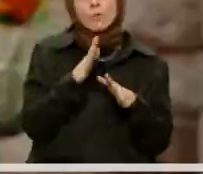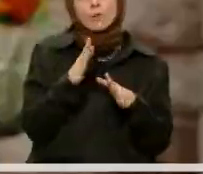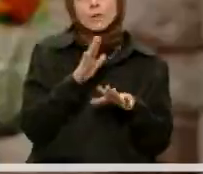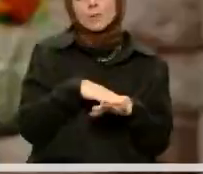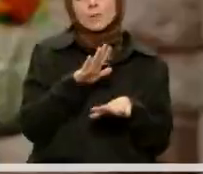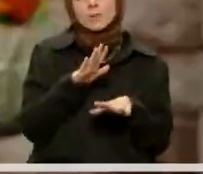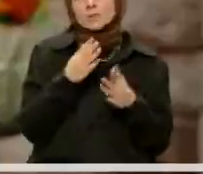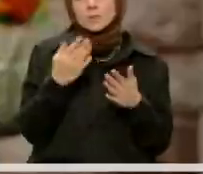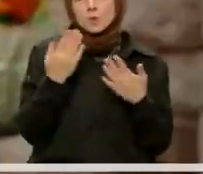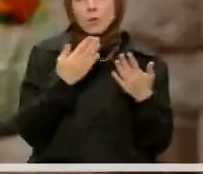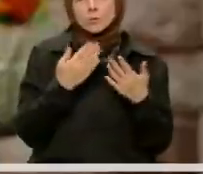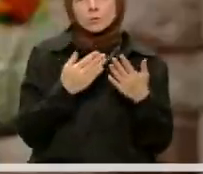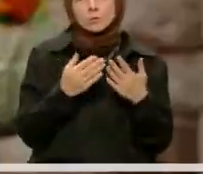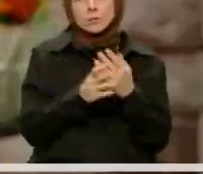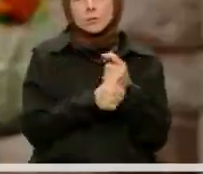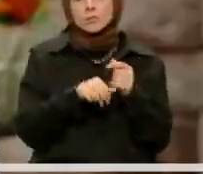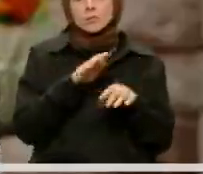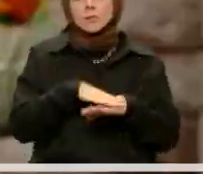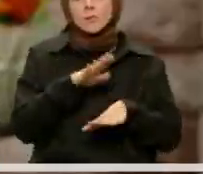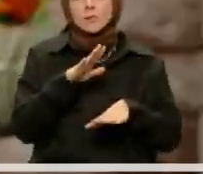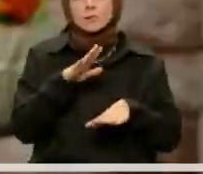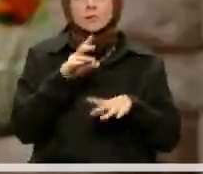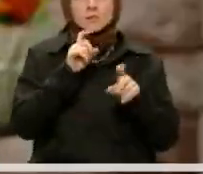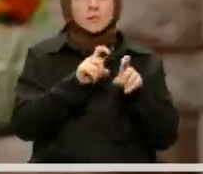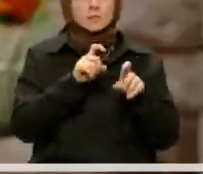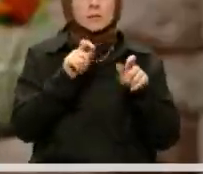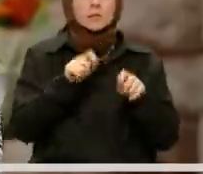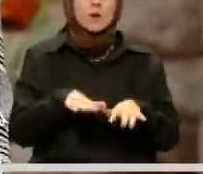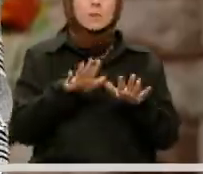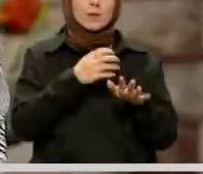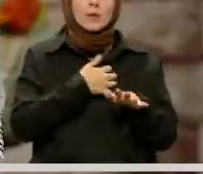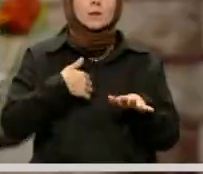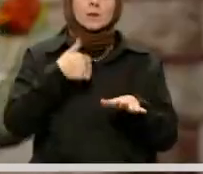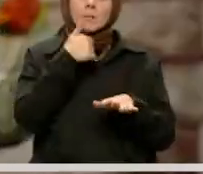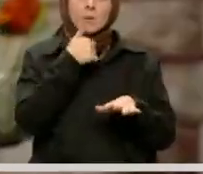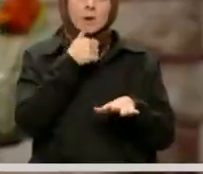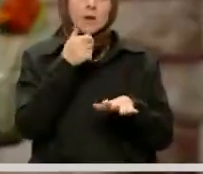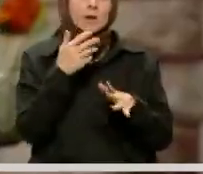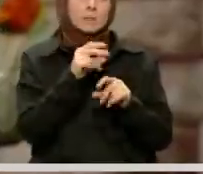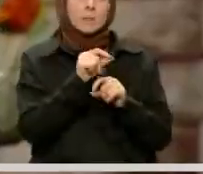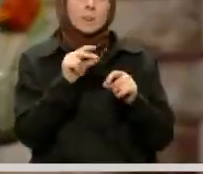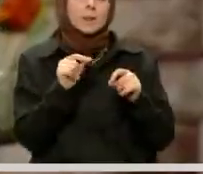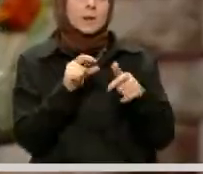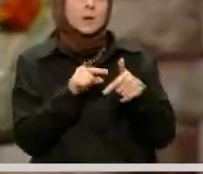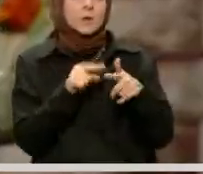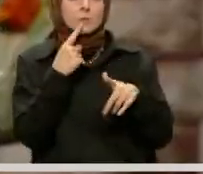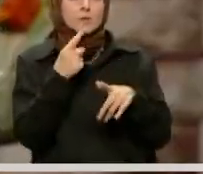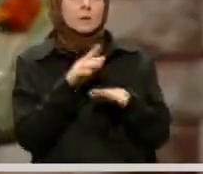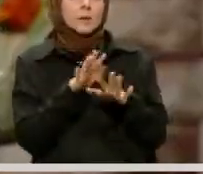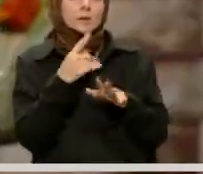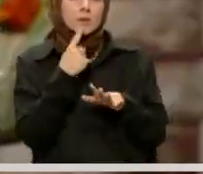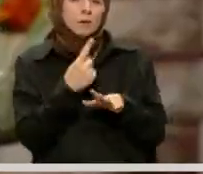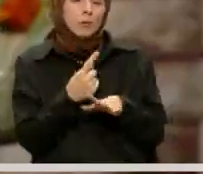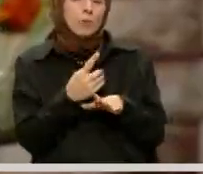hırsızlık yapmayın diyor, gıybet etmeyin diyor, zinaya yaklaşmayın diyor, ana babaya öf demeyin diyor. Bunları görelim. Bunları görmek için